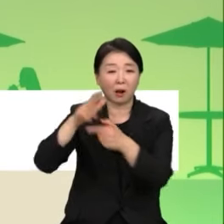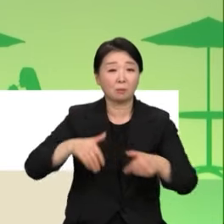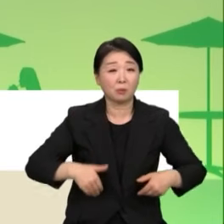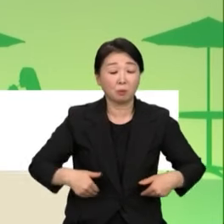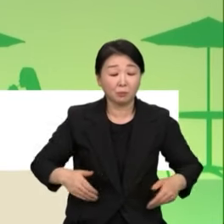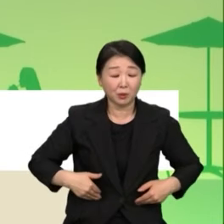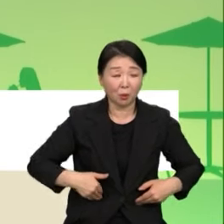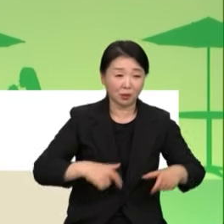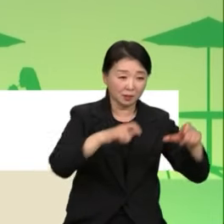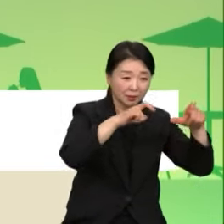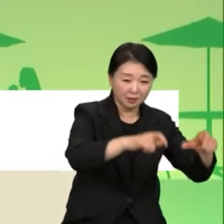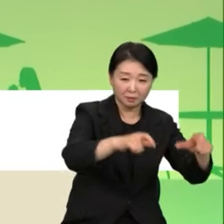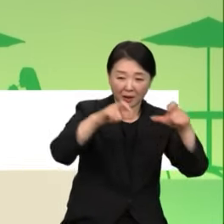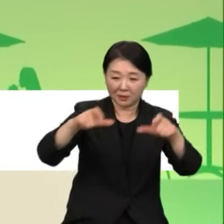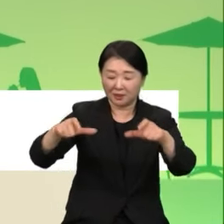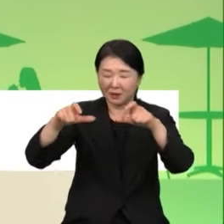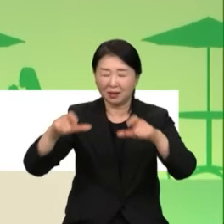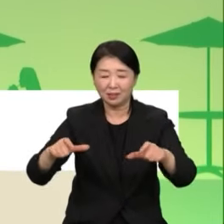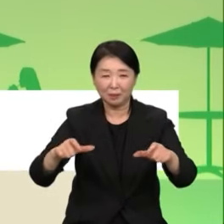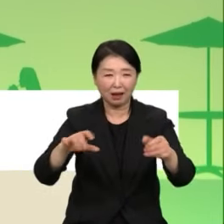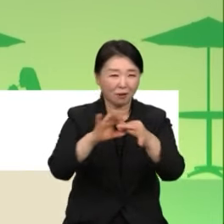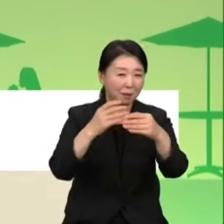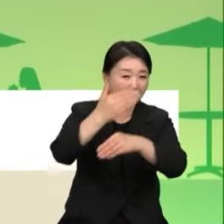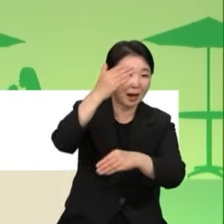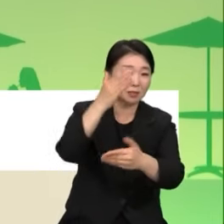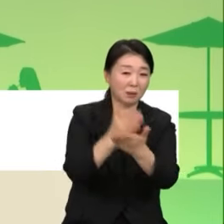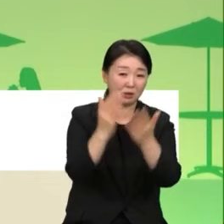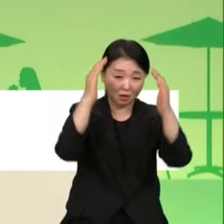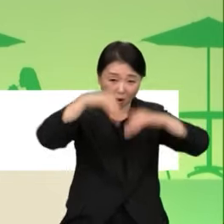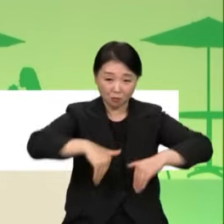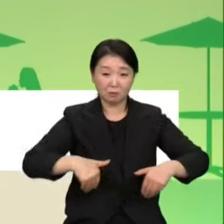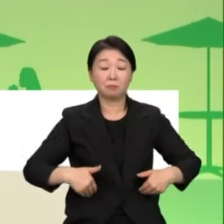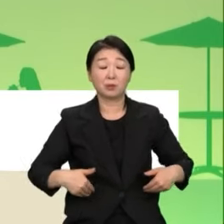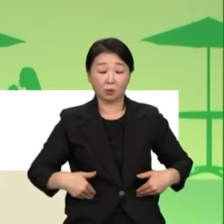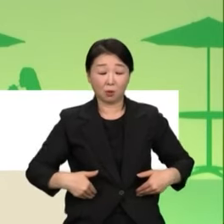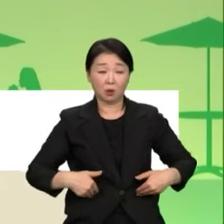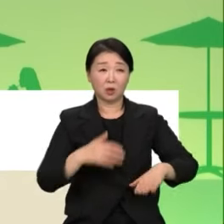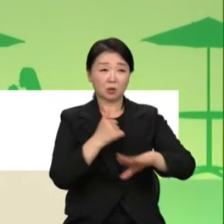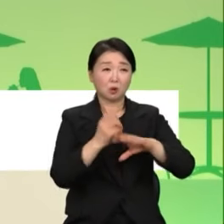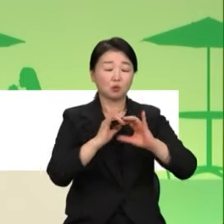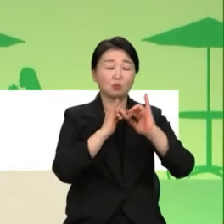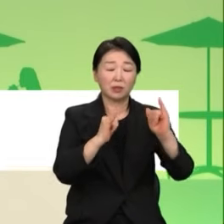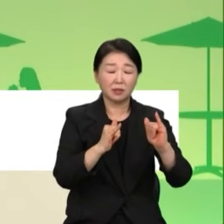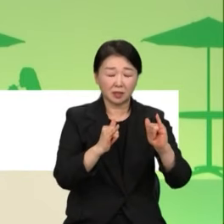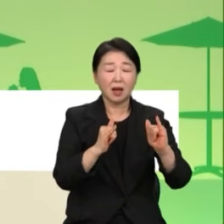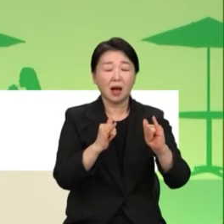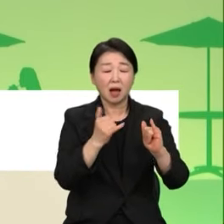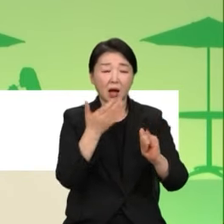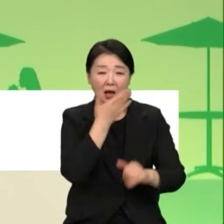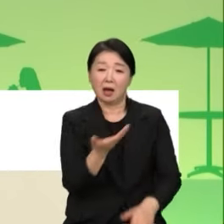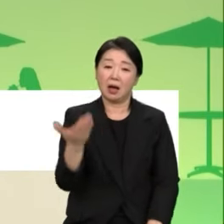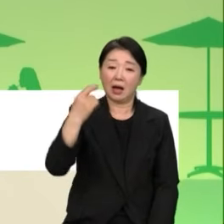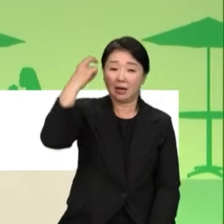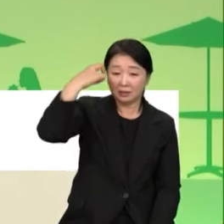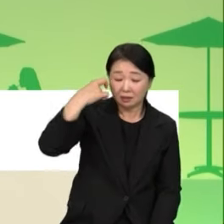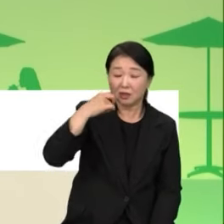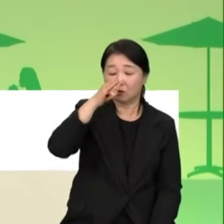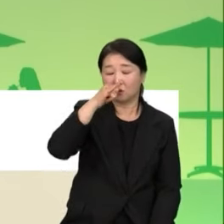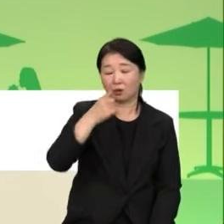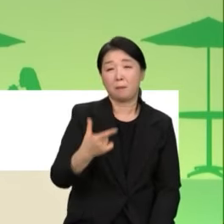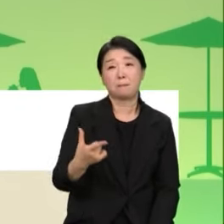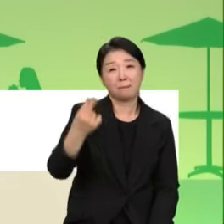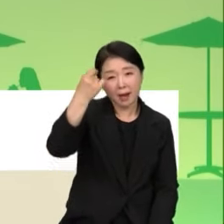부처와 부서의 벽을 허물어서 국민들께서 빨리 체감하실 수 있도록 속도를